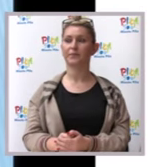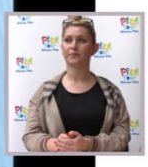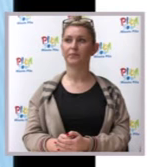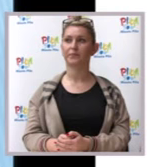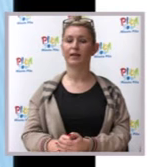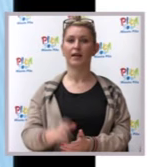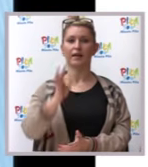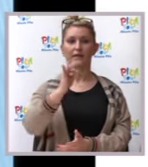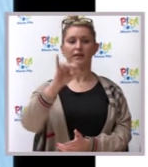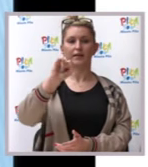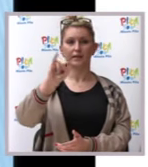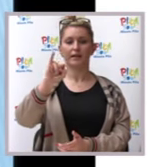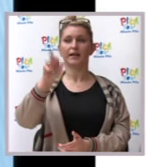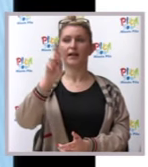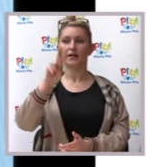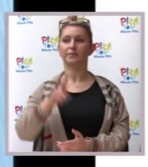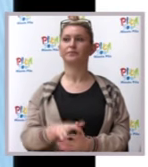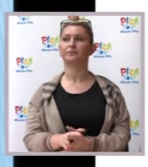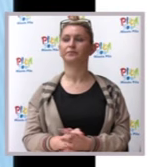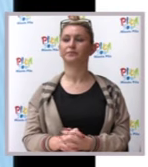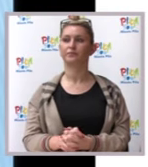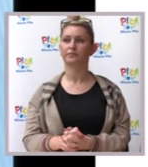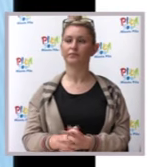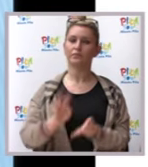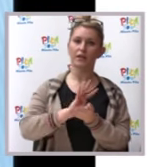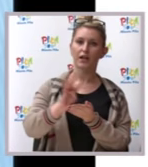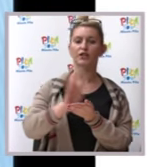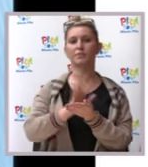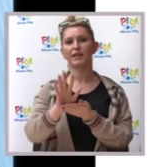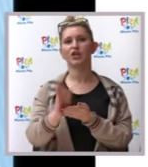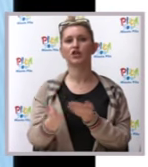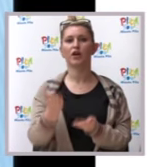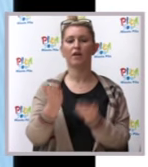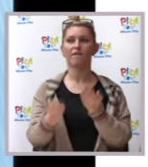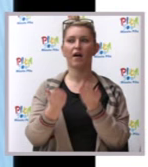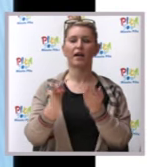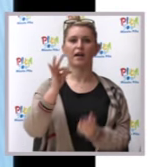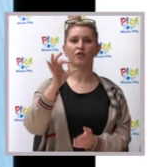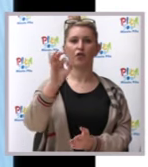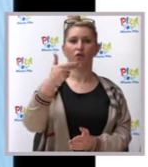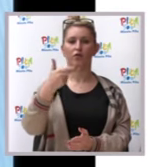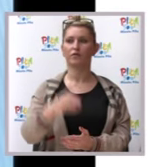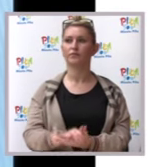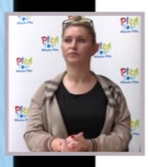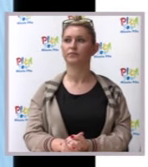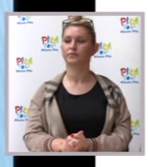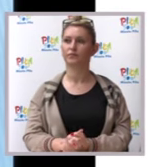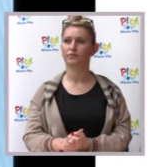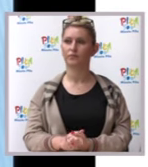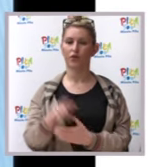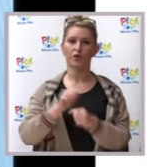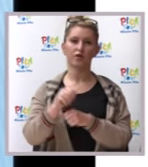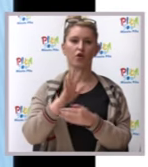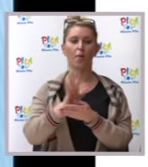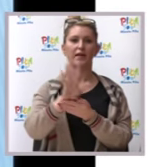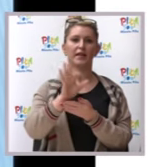ciężarowych, dwuosiowych, 13-14-tonowych, w których stawki ustalone są na poziomie 15-18%,